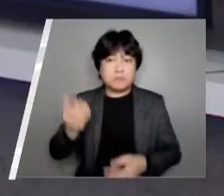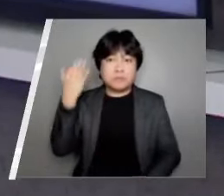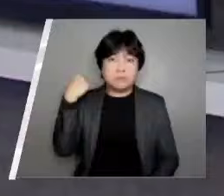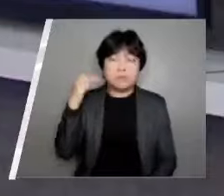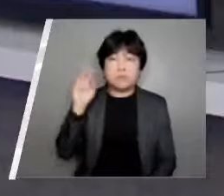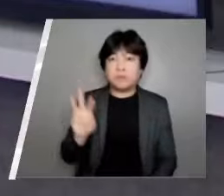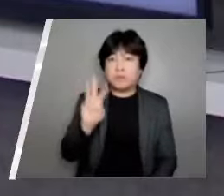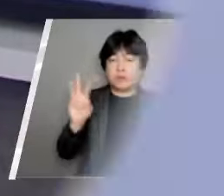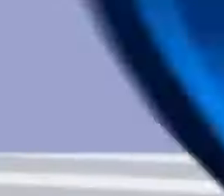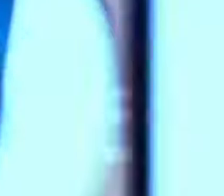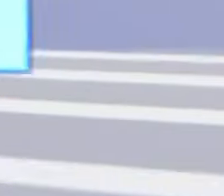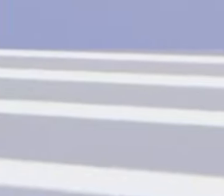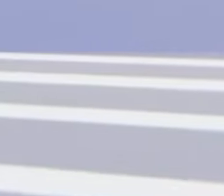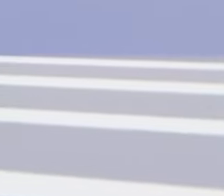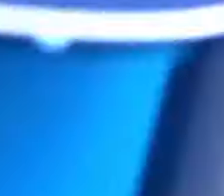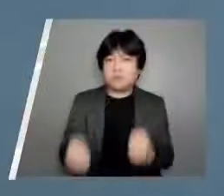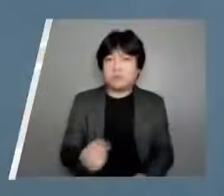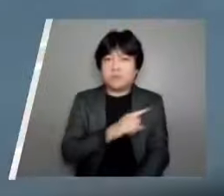si Maki Pulido.